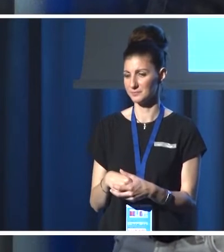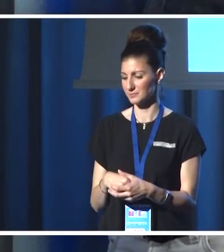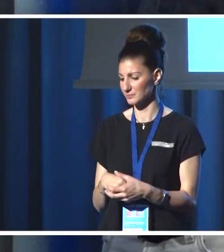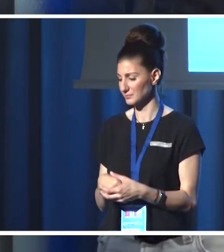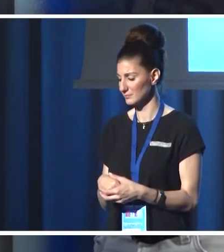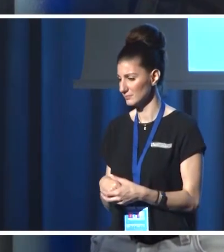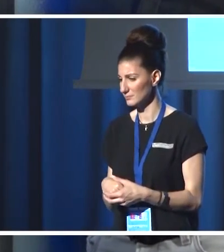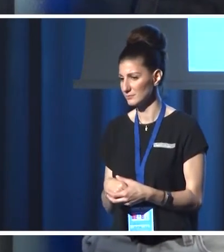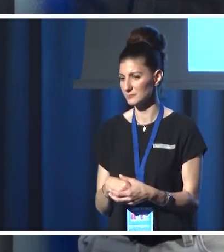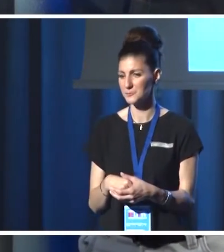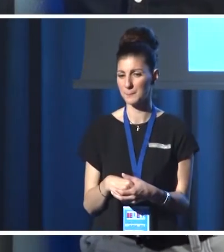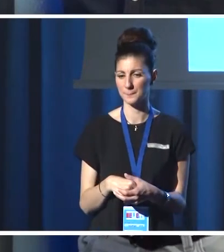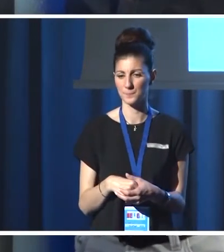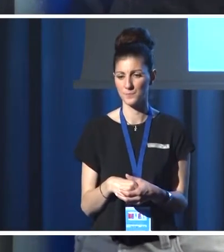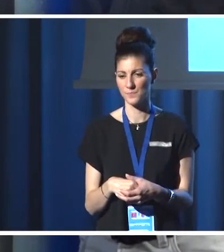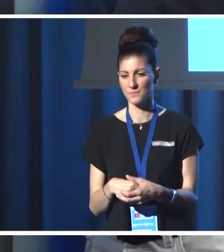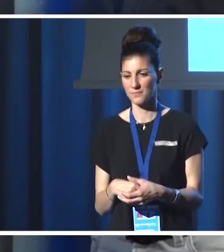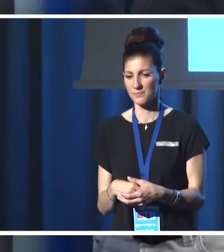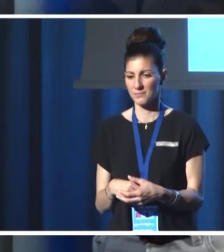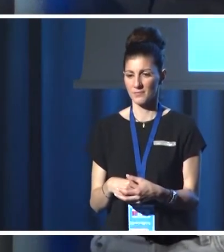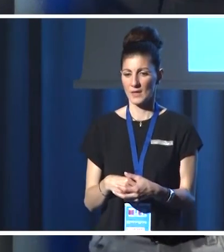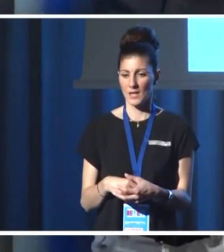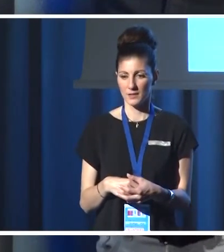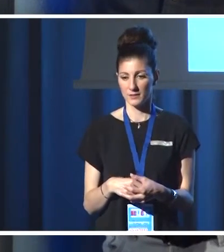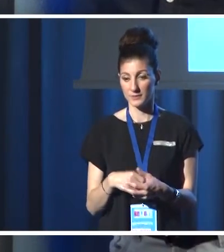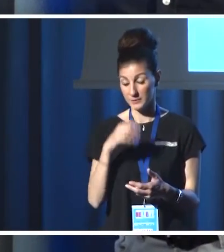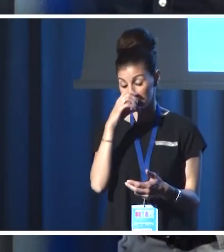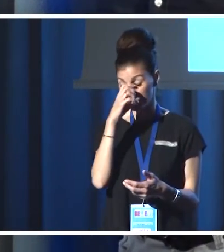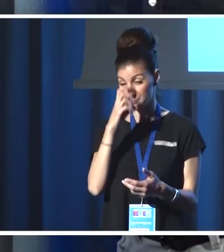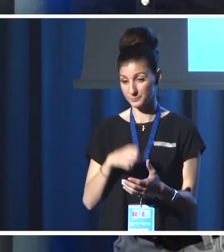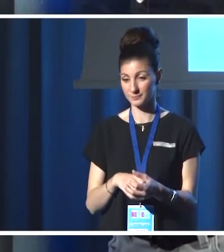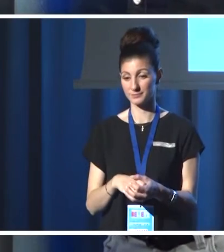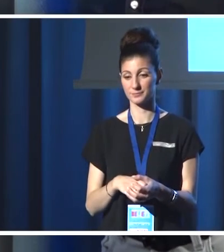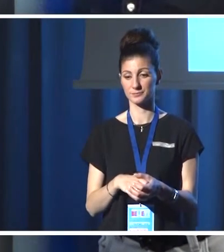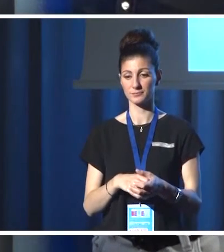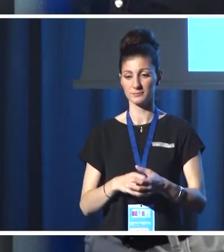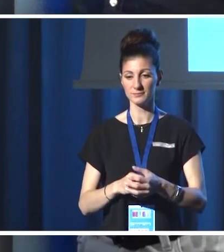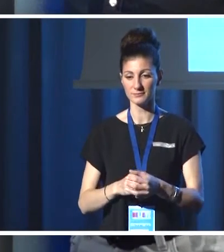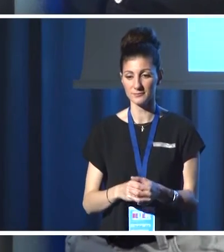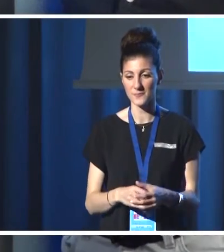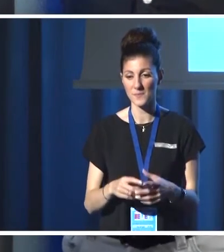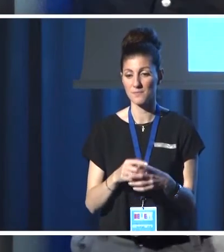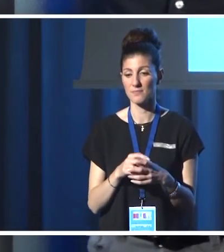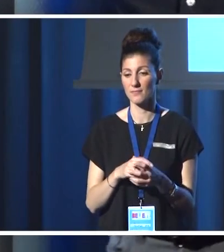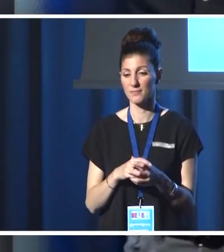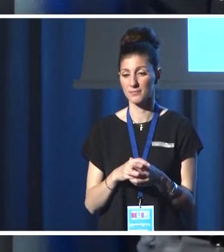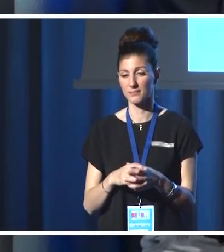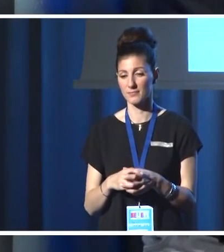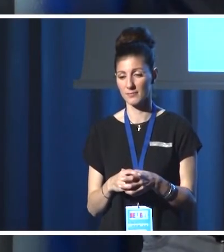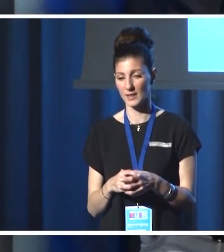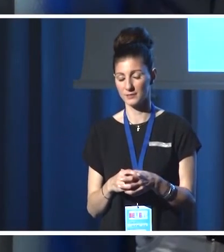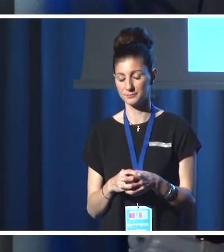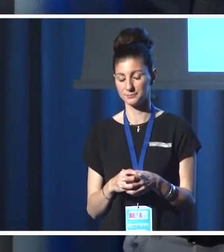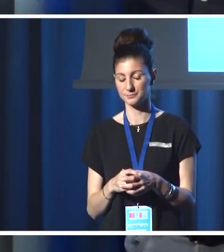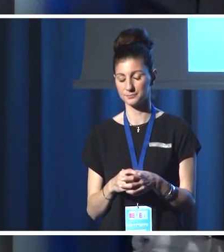κάνουμε ο ένας κύκλος συμβολίζει αυτό που συνέβει που μας συμβαίνει και ο άλλος κύκλος από